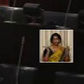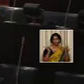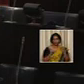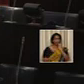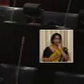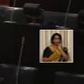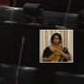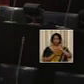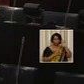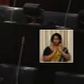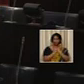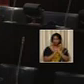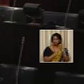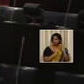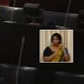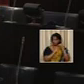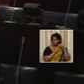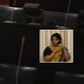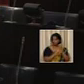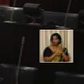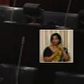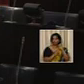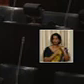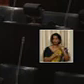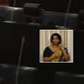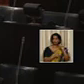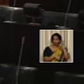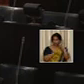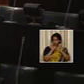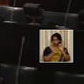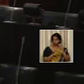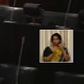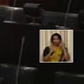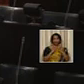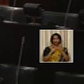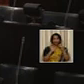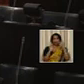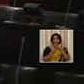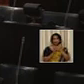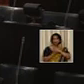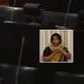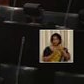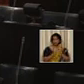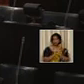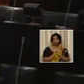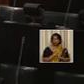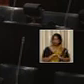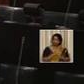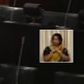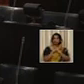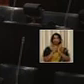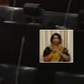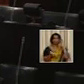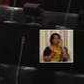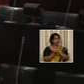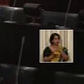කියන්නේ විදේශ සේවා නියුක්ති කාර්යාංශයේ ඉන්නේ විදේශ කාර්ය නියුක්ති කාර්යාංශයේ අරමුණු වෙලා තියෙන්නේ විදේශ රැකියා ප්‍රවර්ධනය. ඒ වගේම ගියයින් පස්සේ